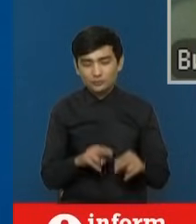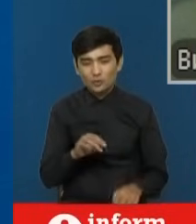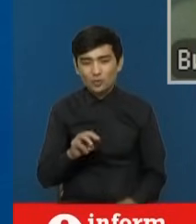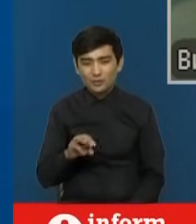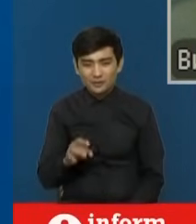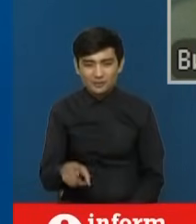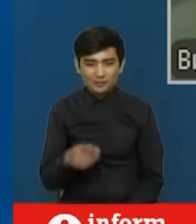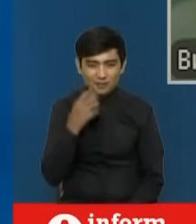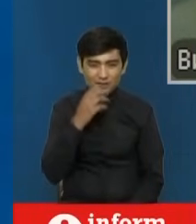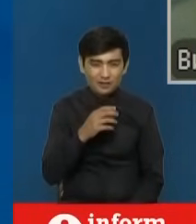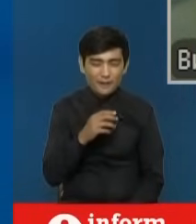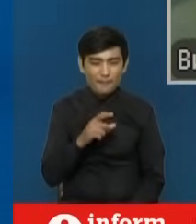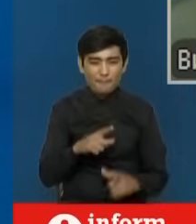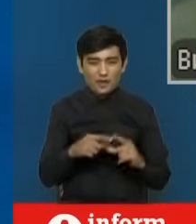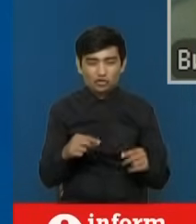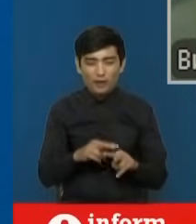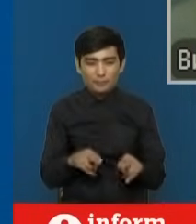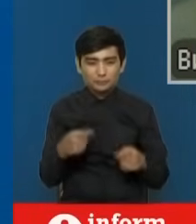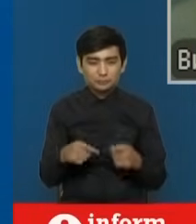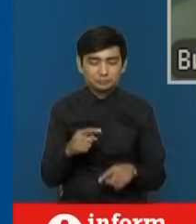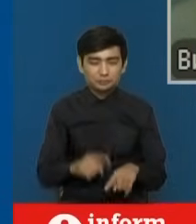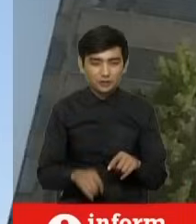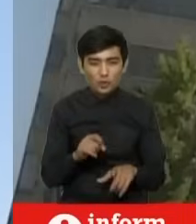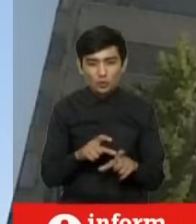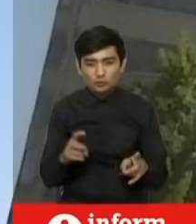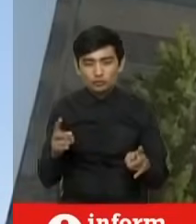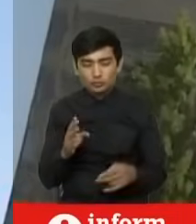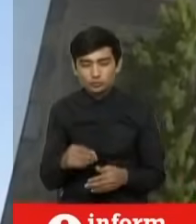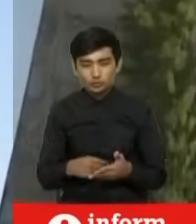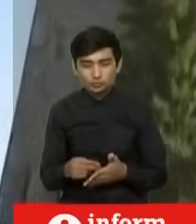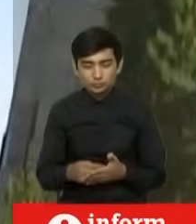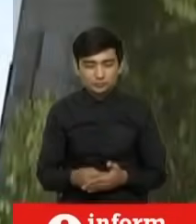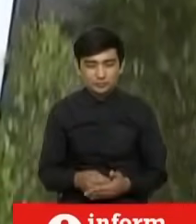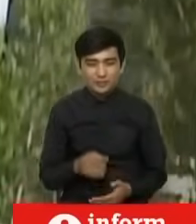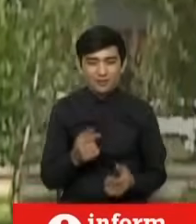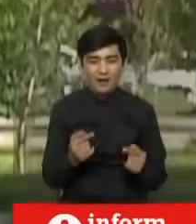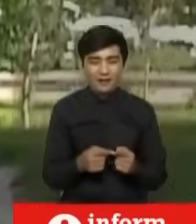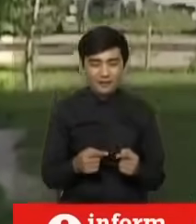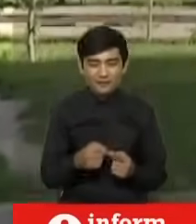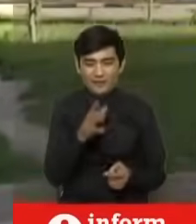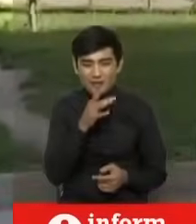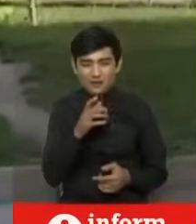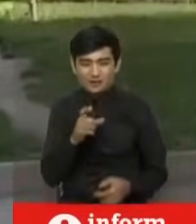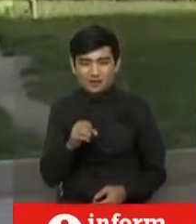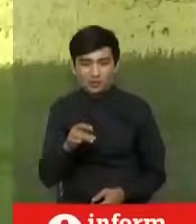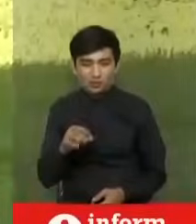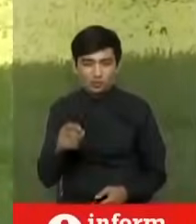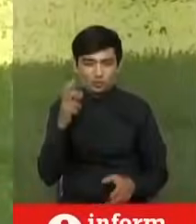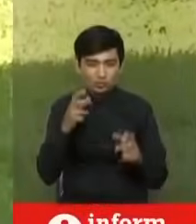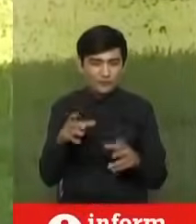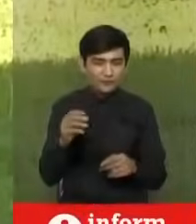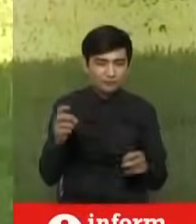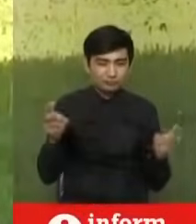горячие пирожки уходит. Потому что людям же надо окупать. Что касается аренды, то сейчас в сезон, когда идет наплыв студентов, а